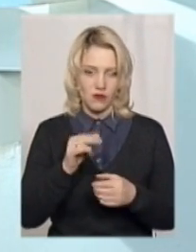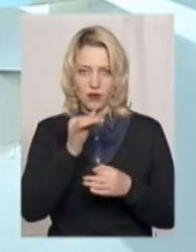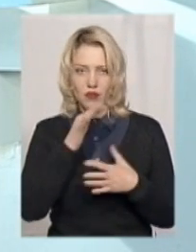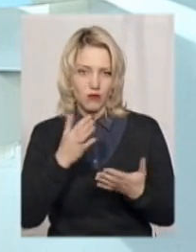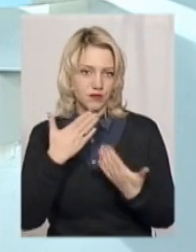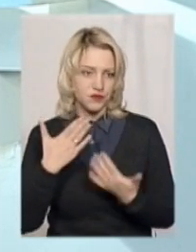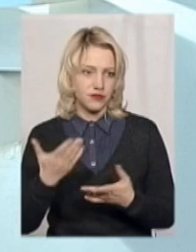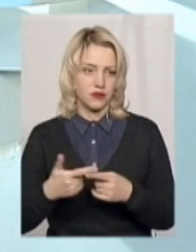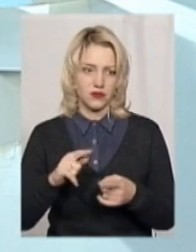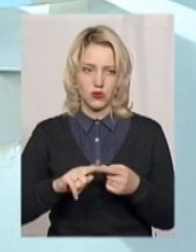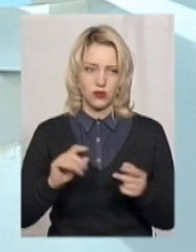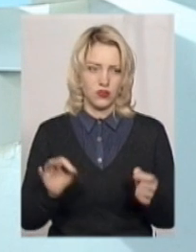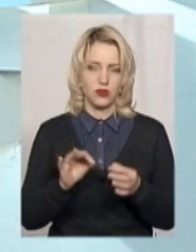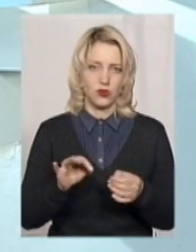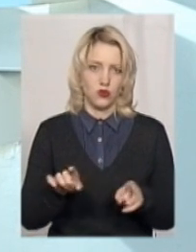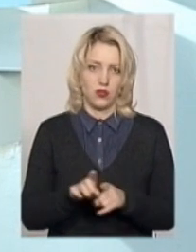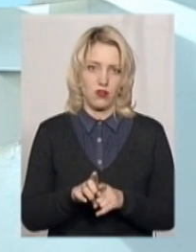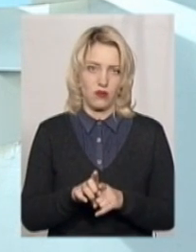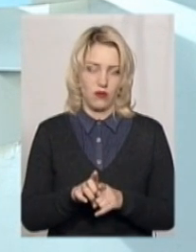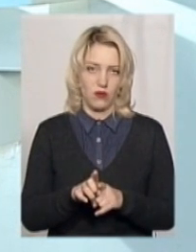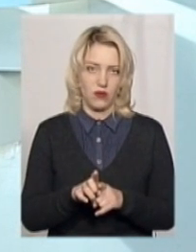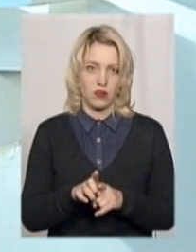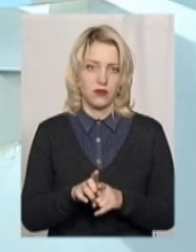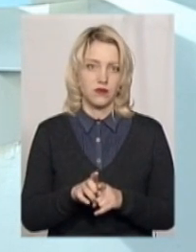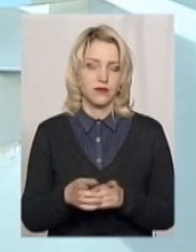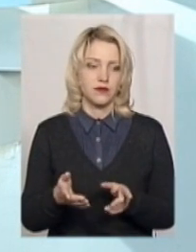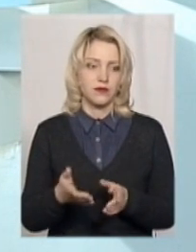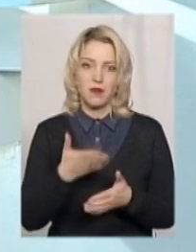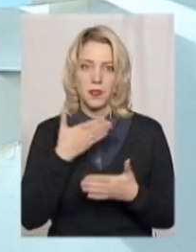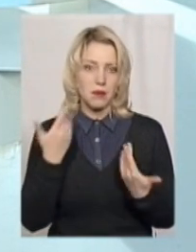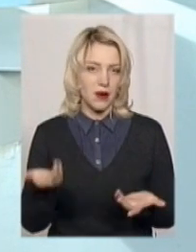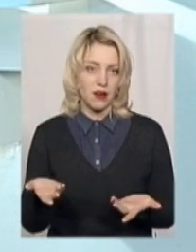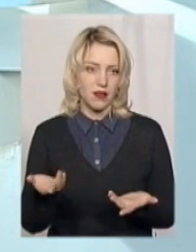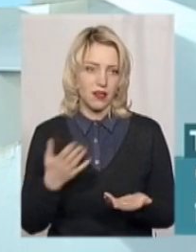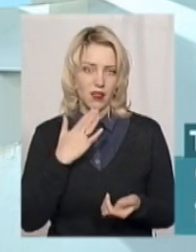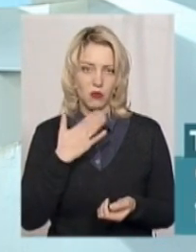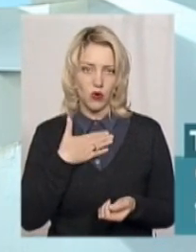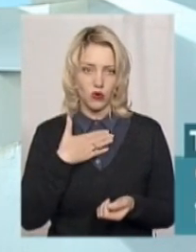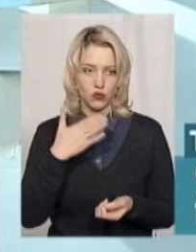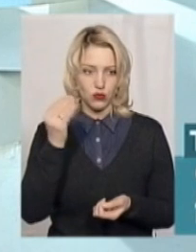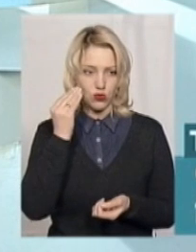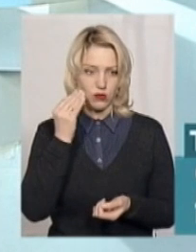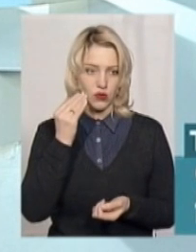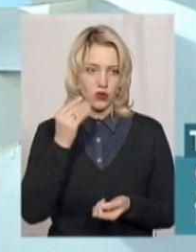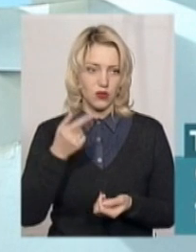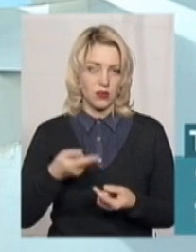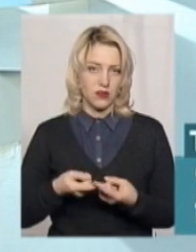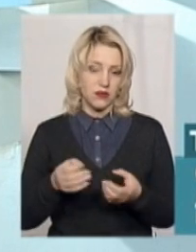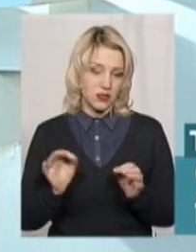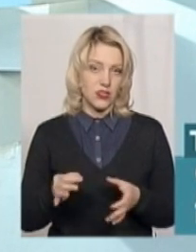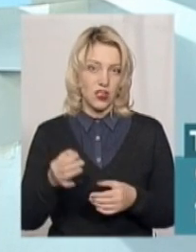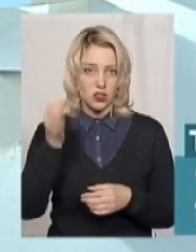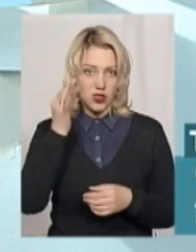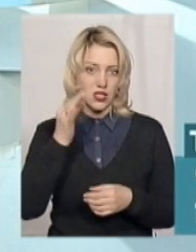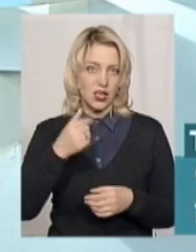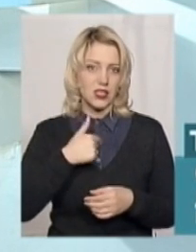сходимося. І нічого тут такого немає, на мою думку. Звичайно, ну, згадайте